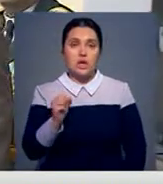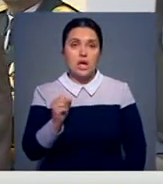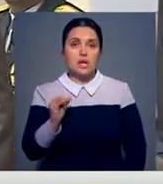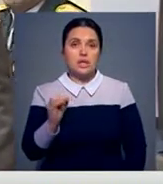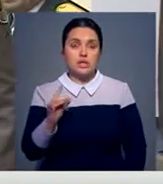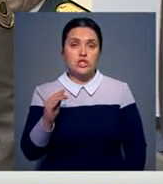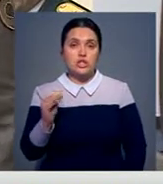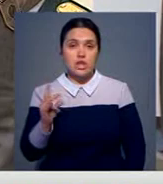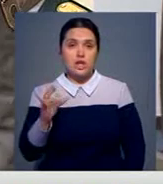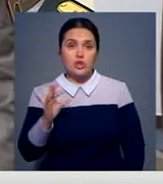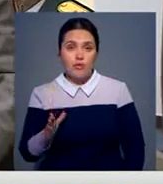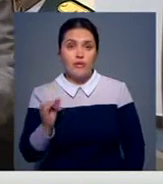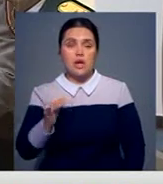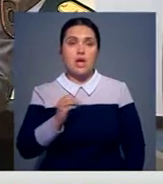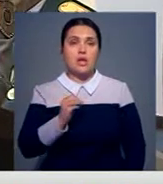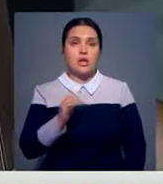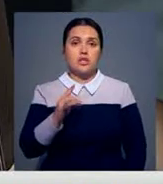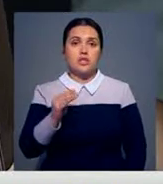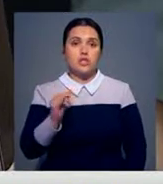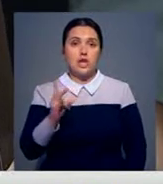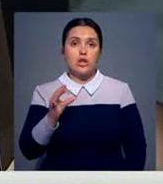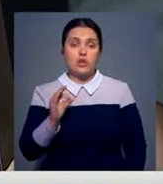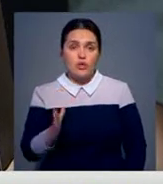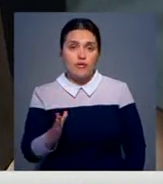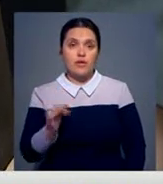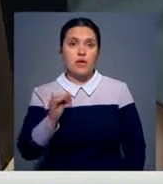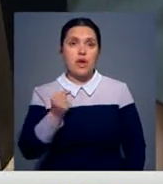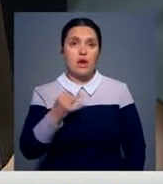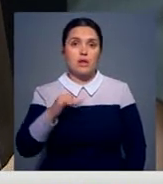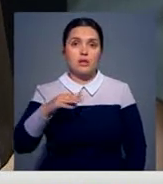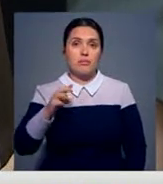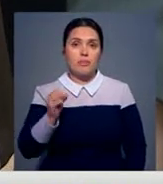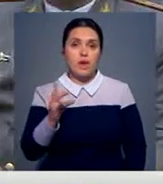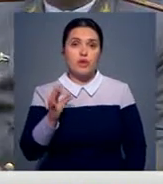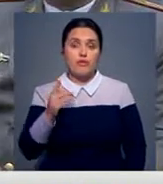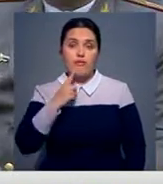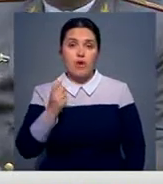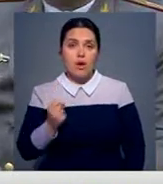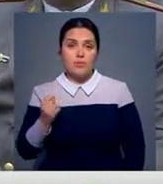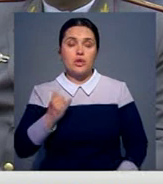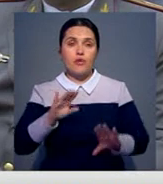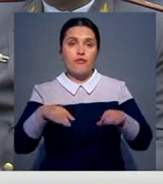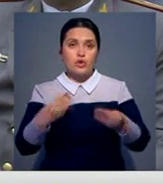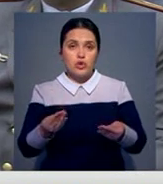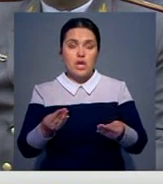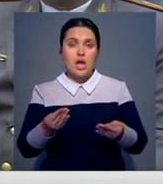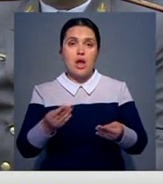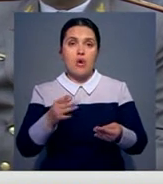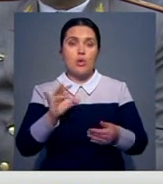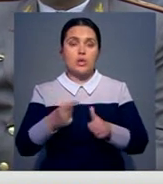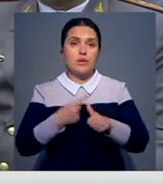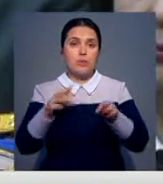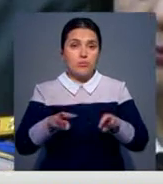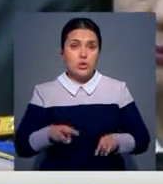Каиржанов, прапорщик Нургазы Ержанов и младший сержант Аманжол Айдбан. Вручены также награды от имени министра внутренних